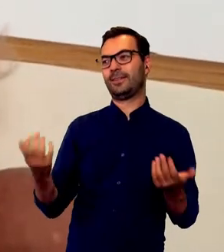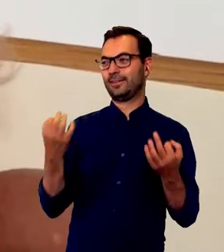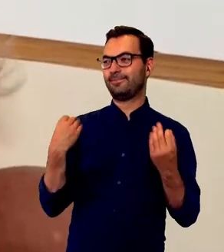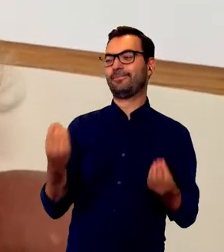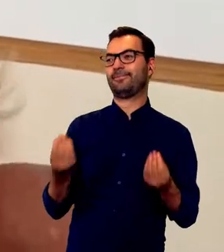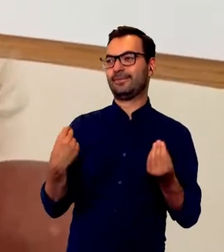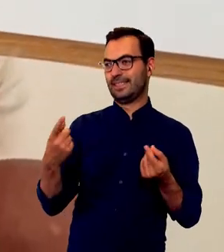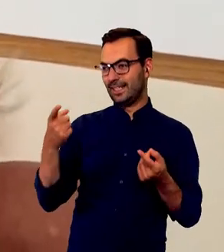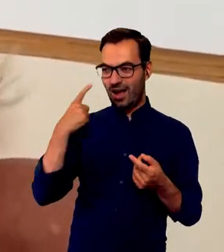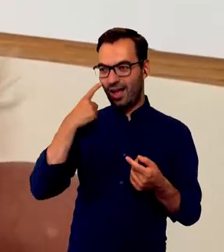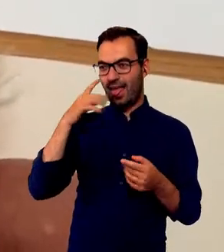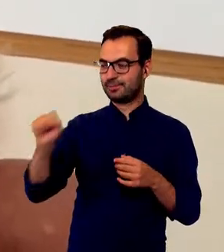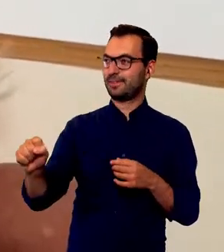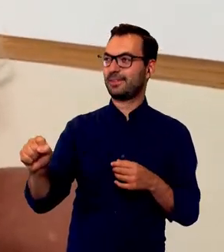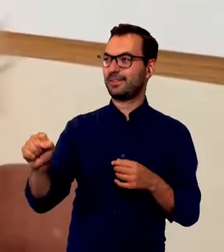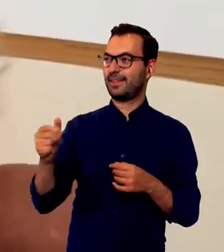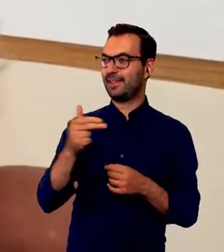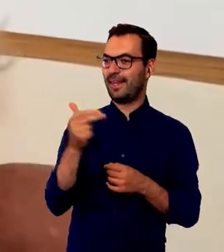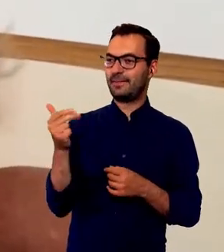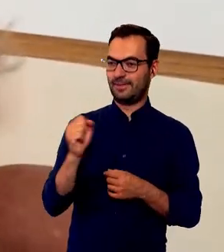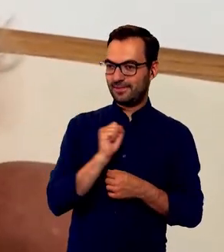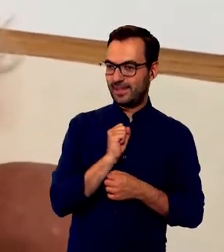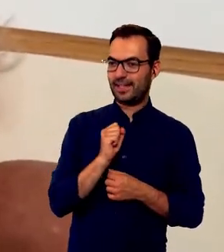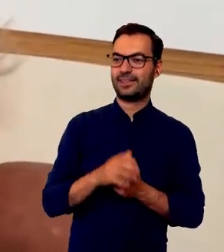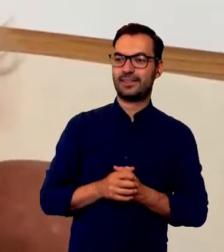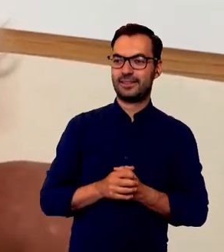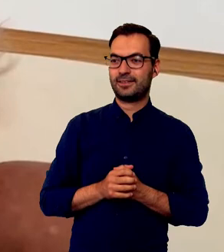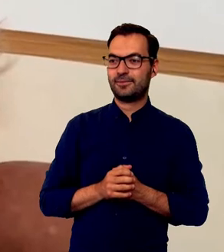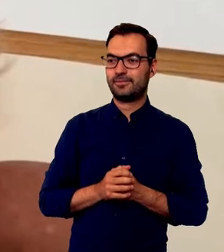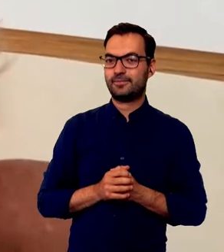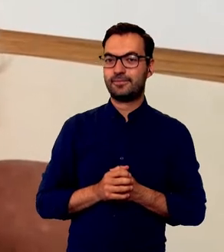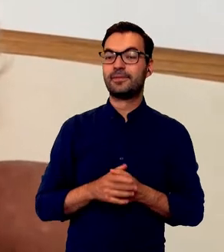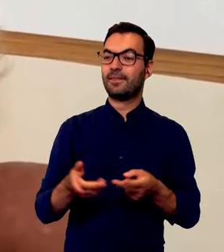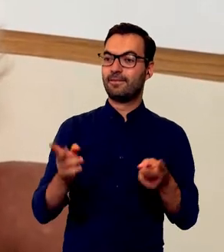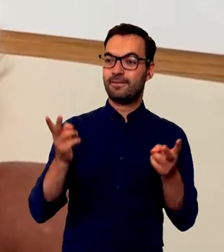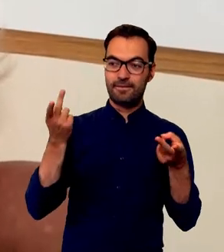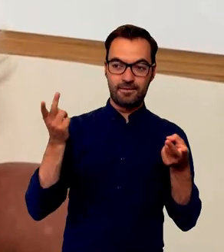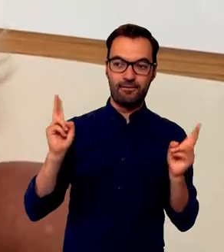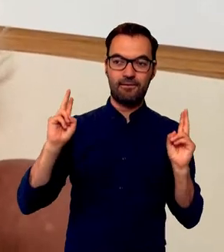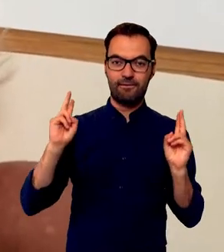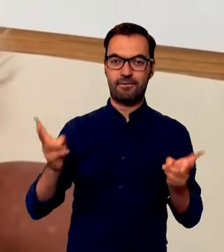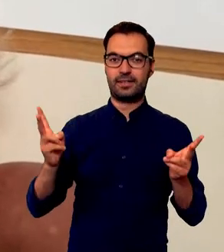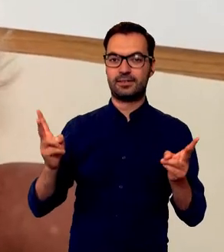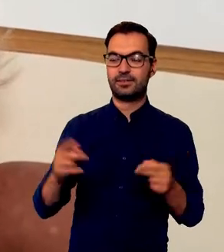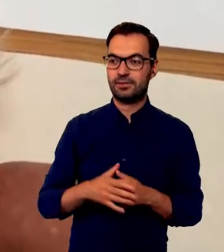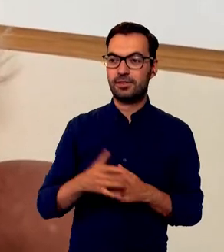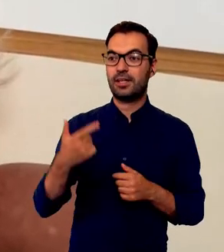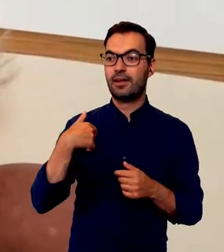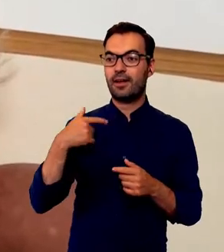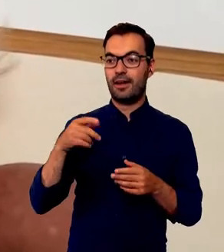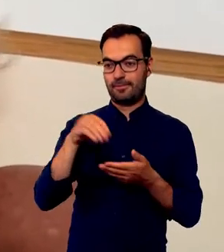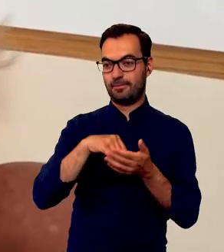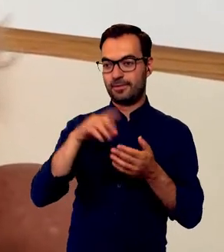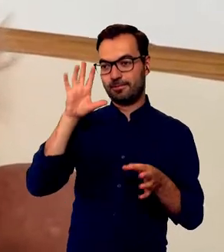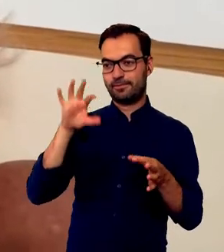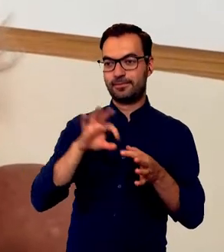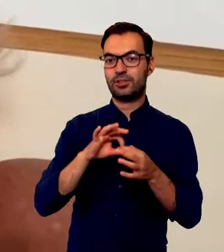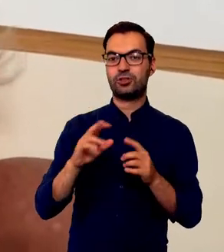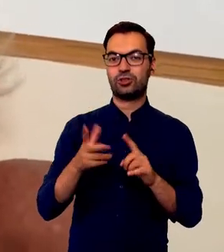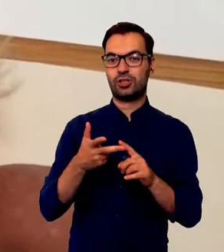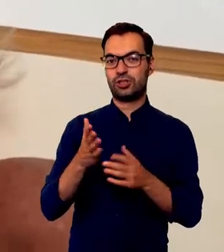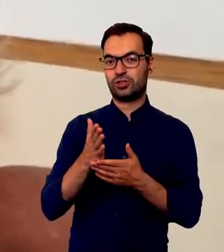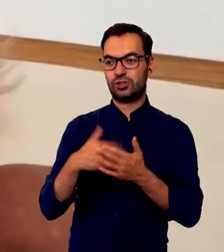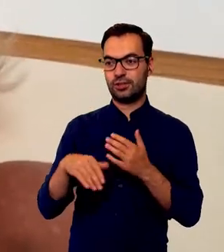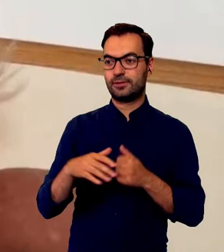ten wątek, czytając Jak ubieram arabskie księżniczki, że rzeczywiście nawiązuje do trzeciej